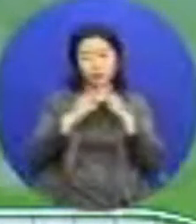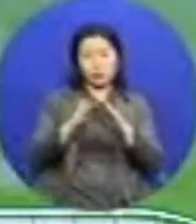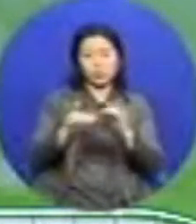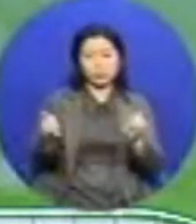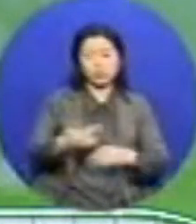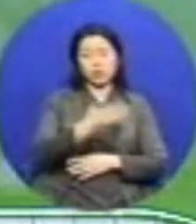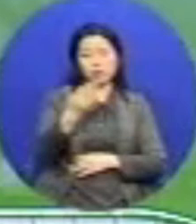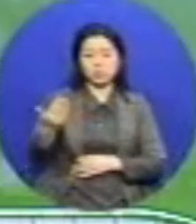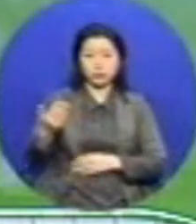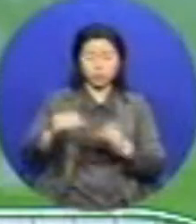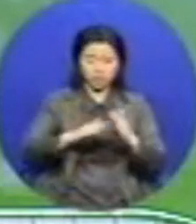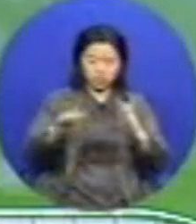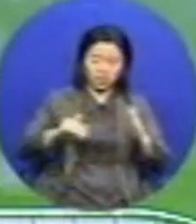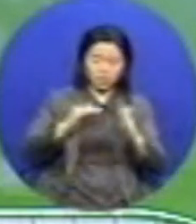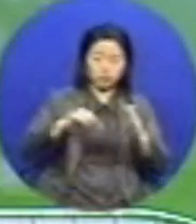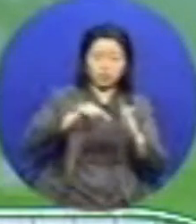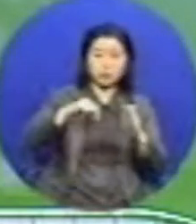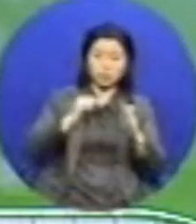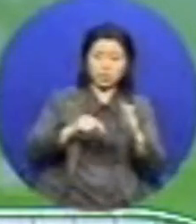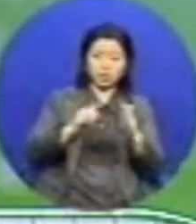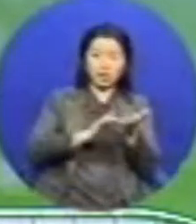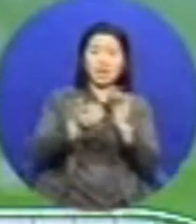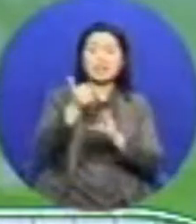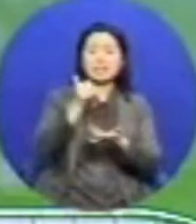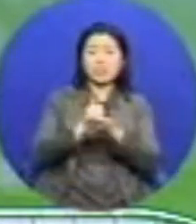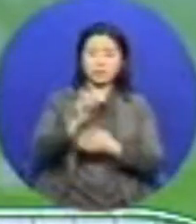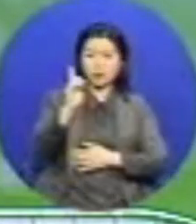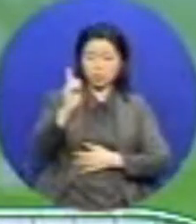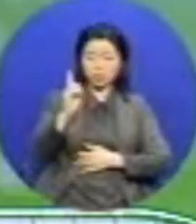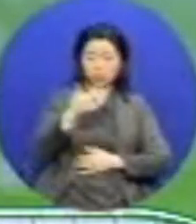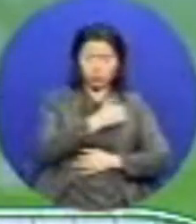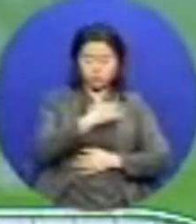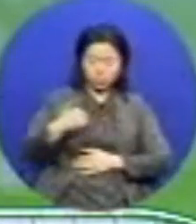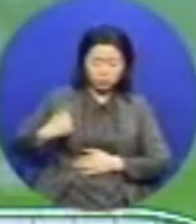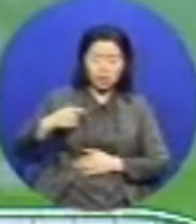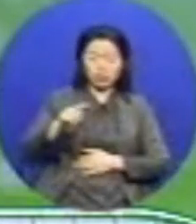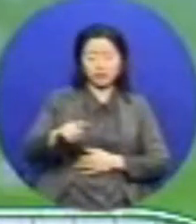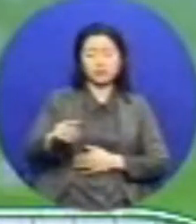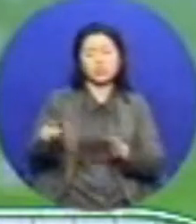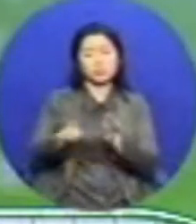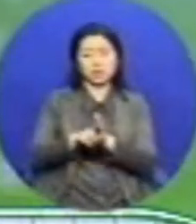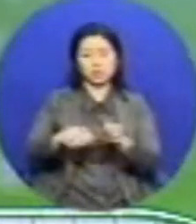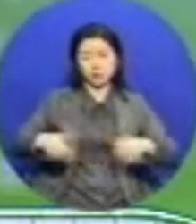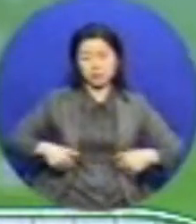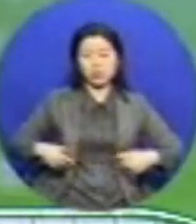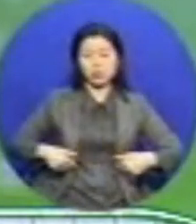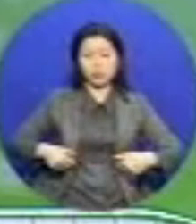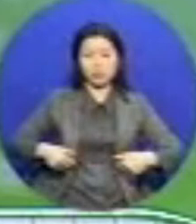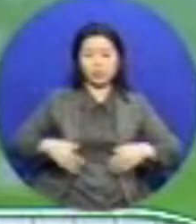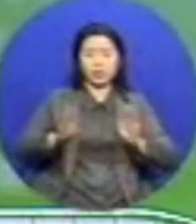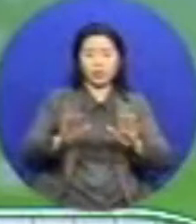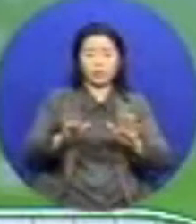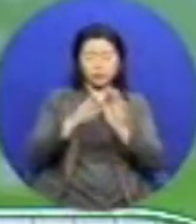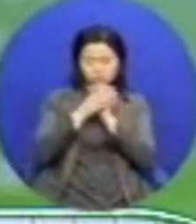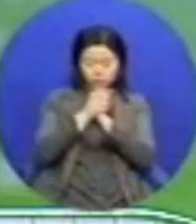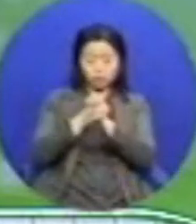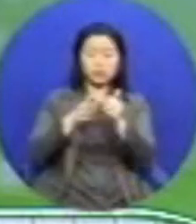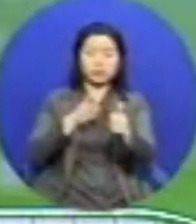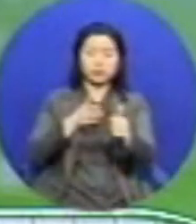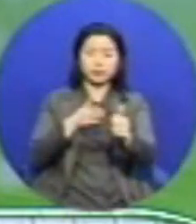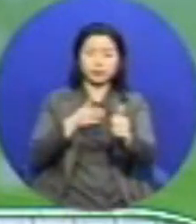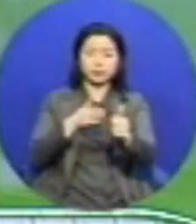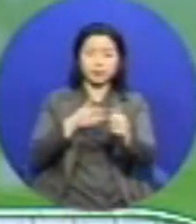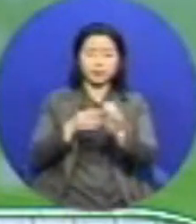가정에서 예수님 한 분이면 충분한 그 믿음이 필요합니다 오늘 기도 하십시다